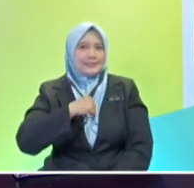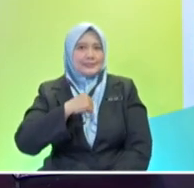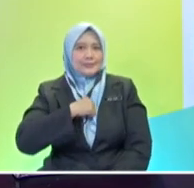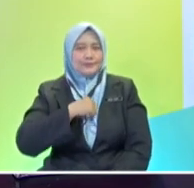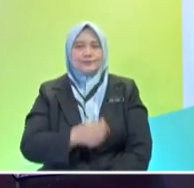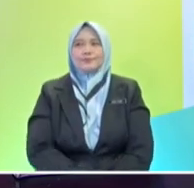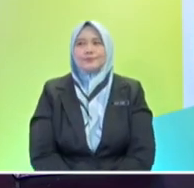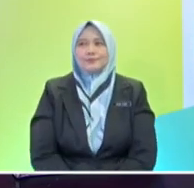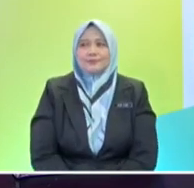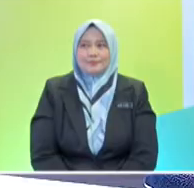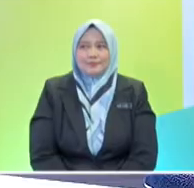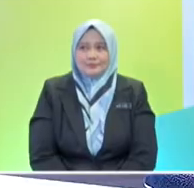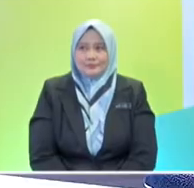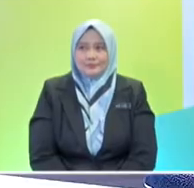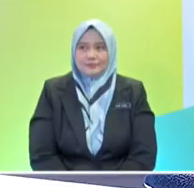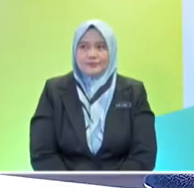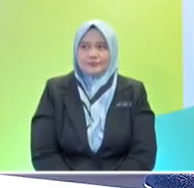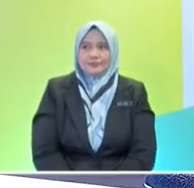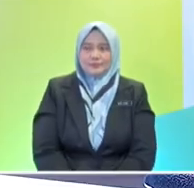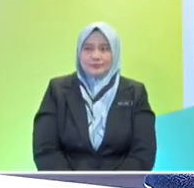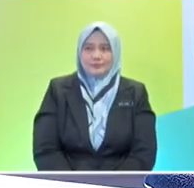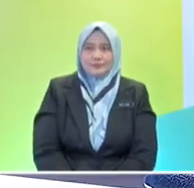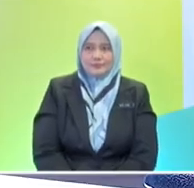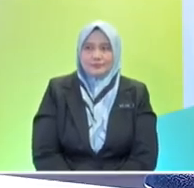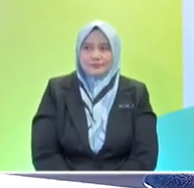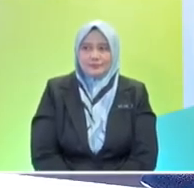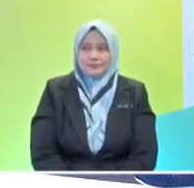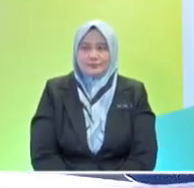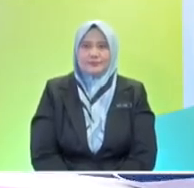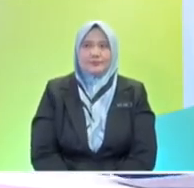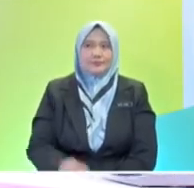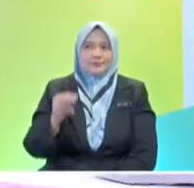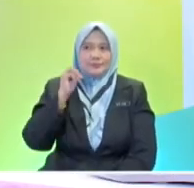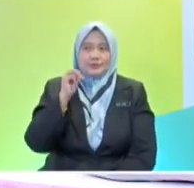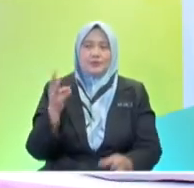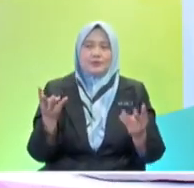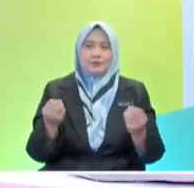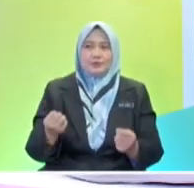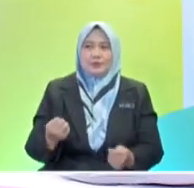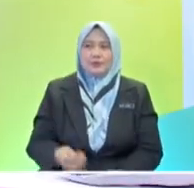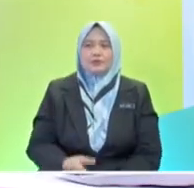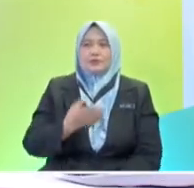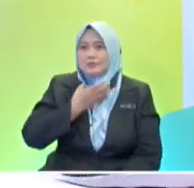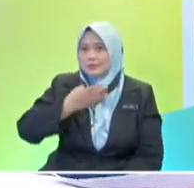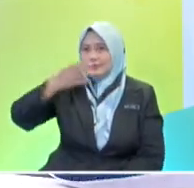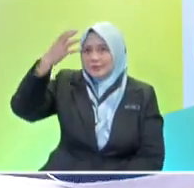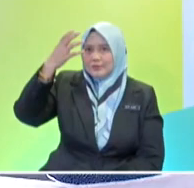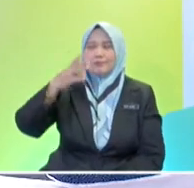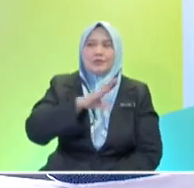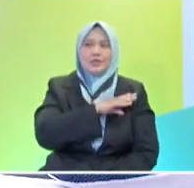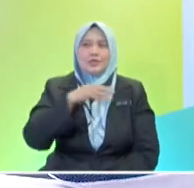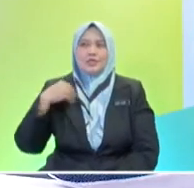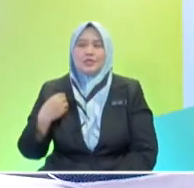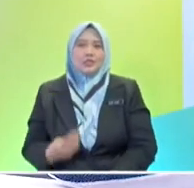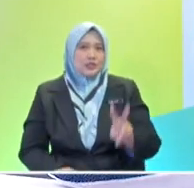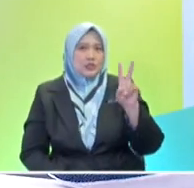Dapat dua. Jadi Mira nak pilih yang pertama Siti Rafa. Dan juga yang kedua,